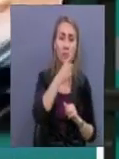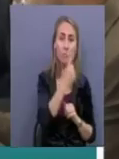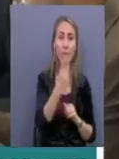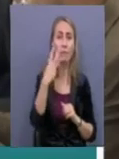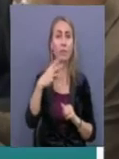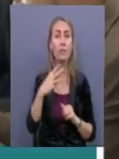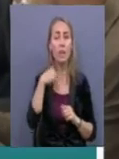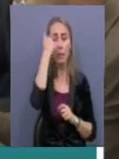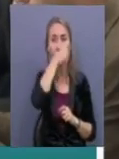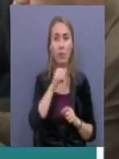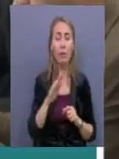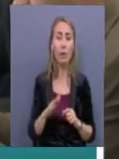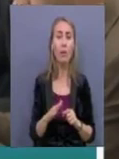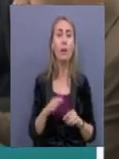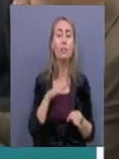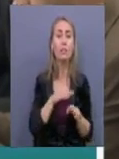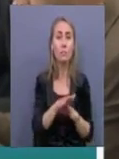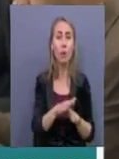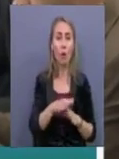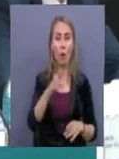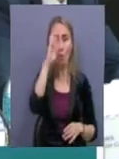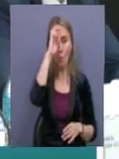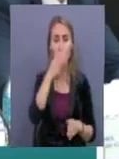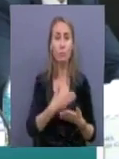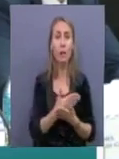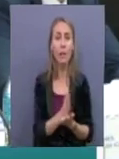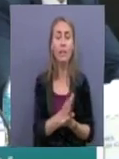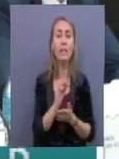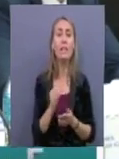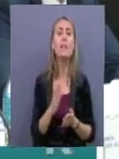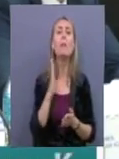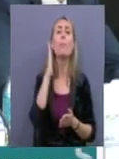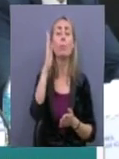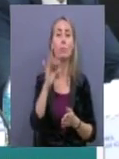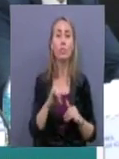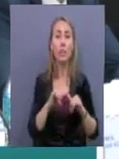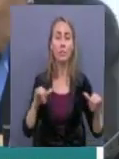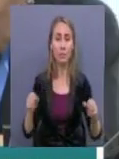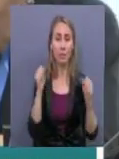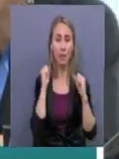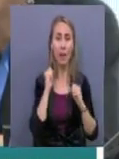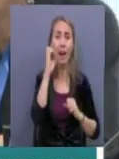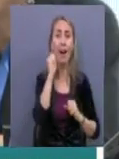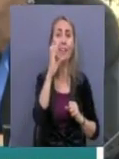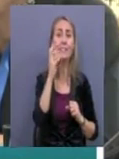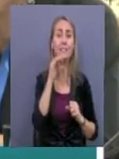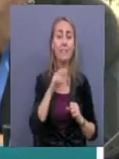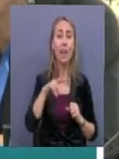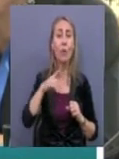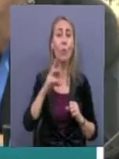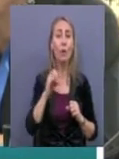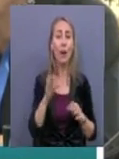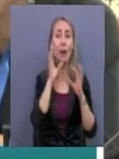талқыланды. Жиында салалық министрліктер мен ТМД-ның атқарушы комитетінің өкілдері 2021-2030 жылдарға арналған